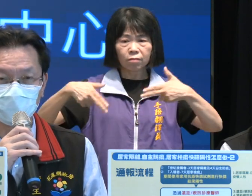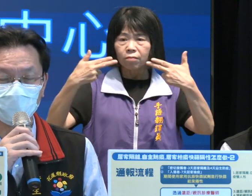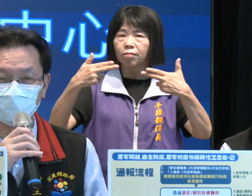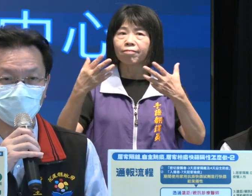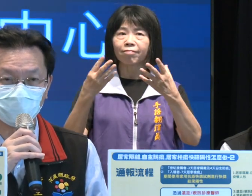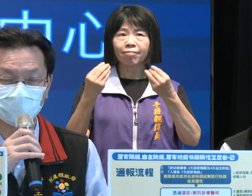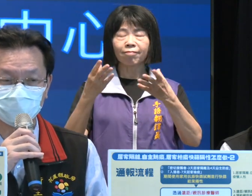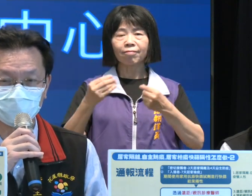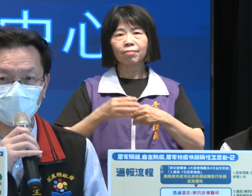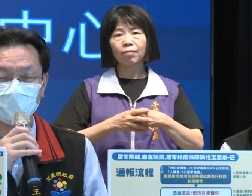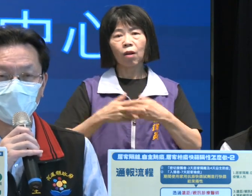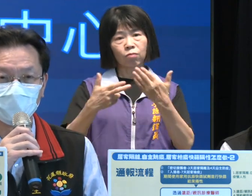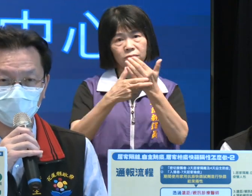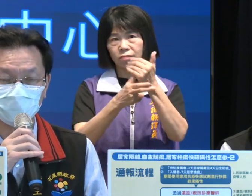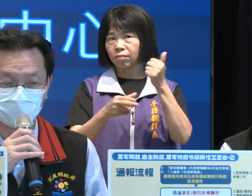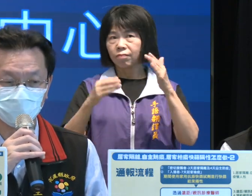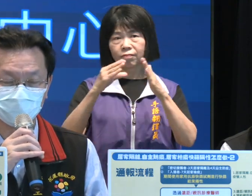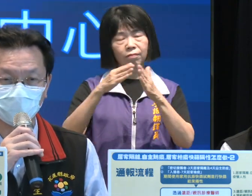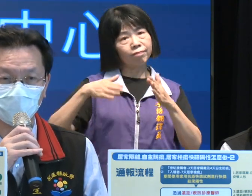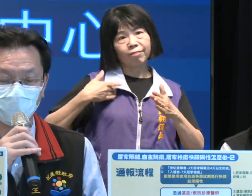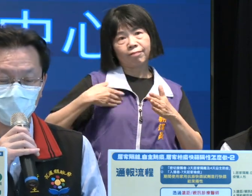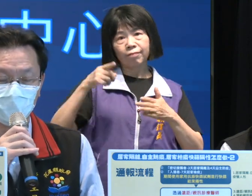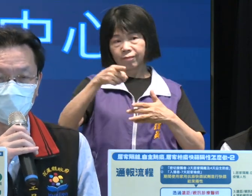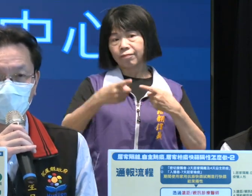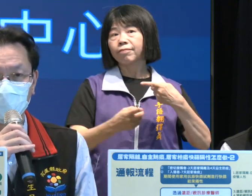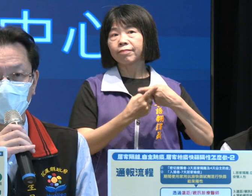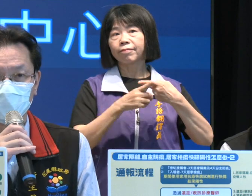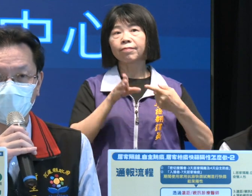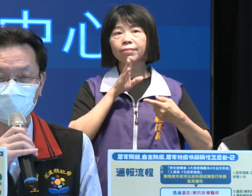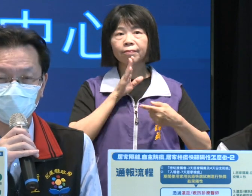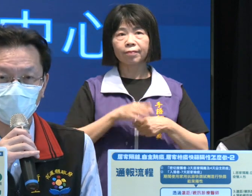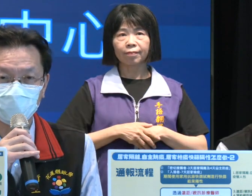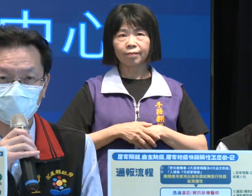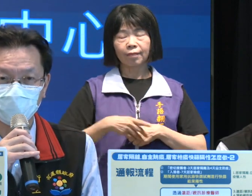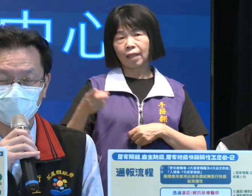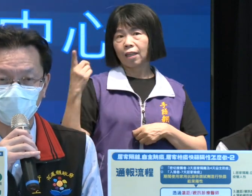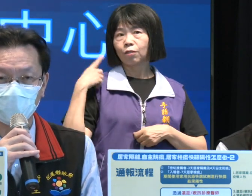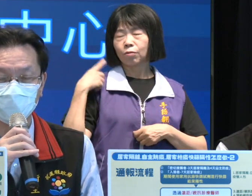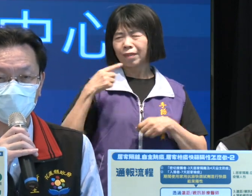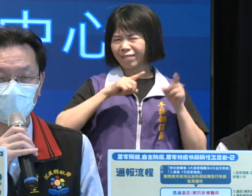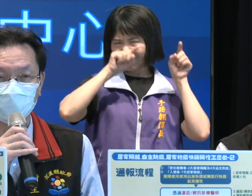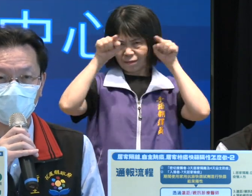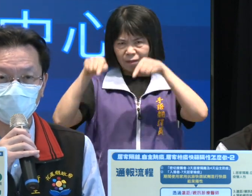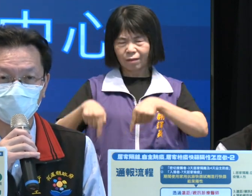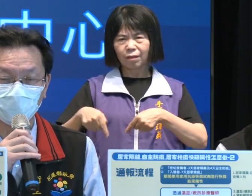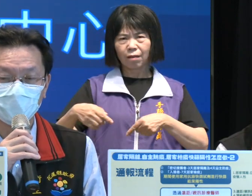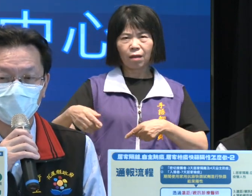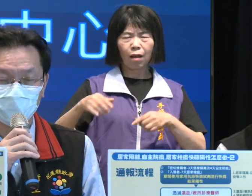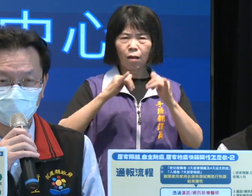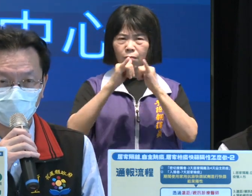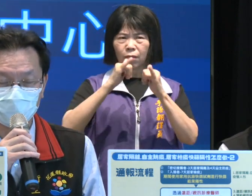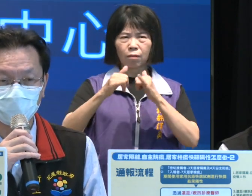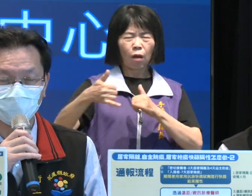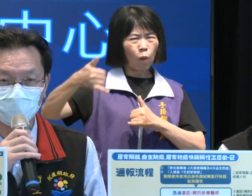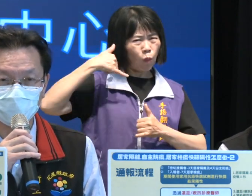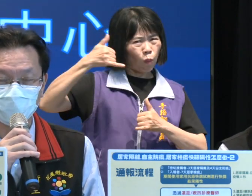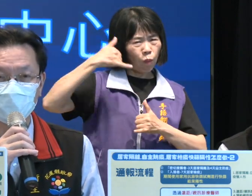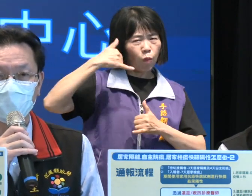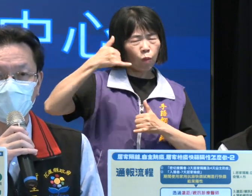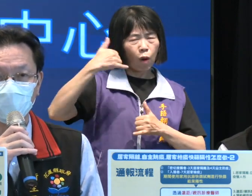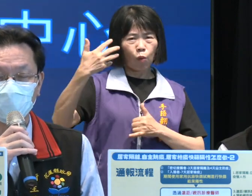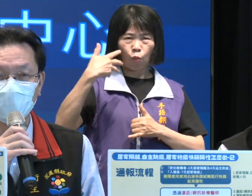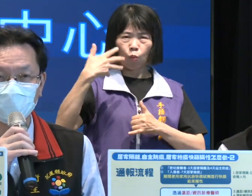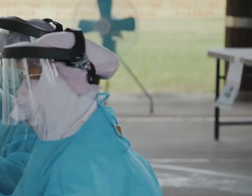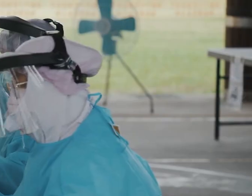们是真的没有办法知道你确诊的哈。所以在昨天这一整天来，我们接到非常多同样的问题，